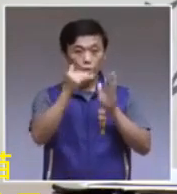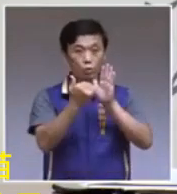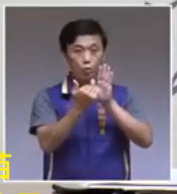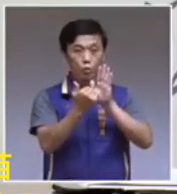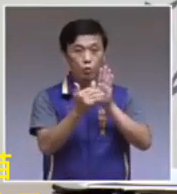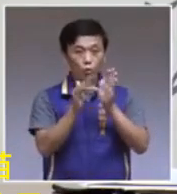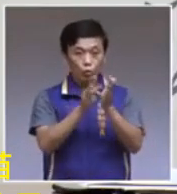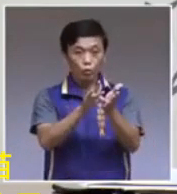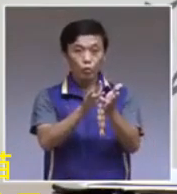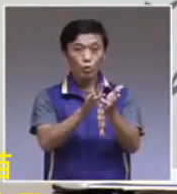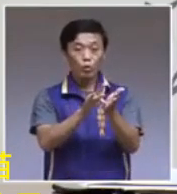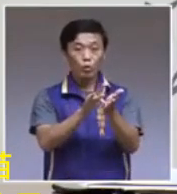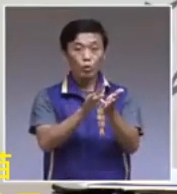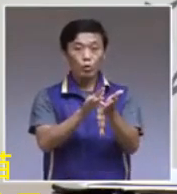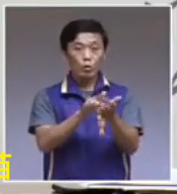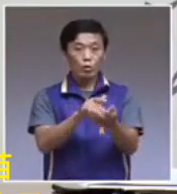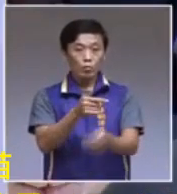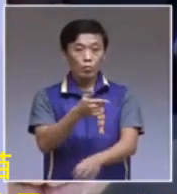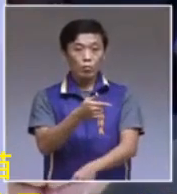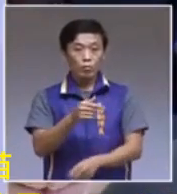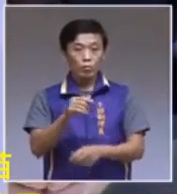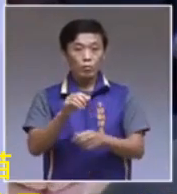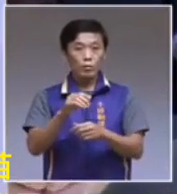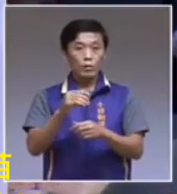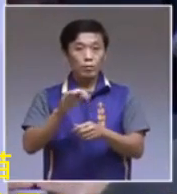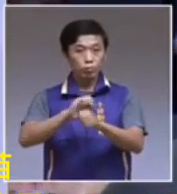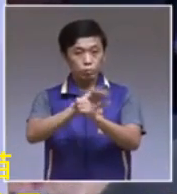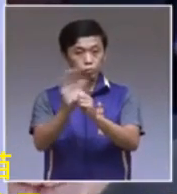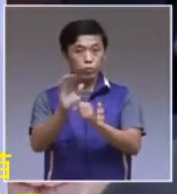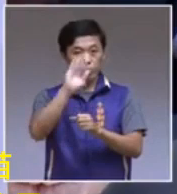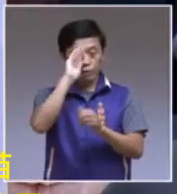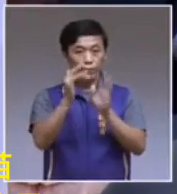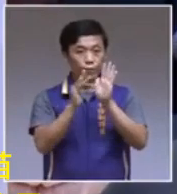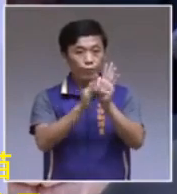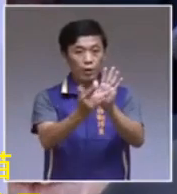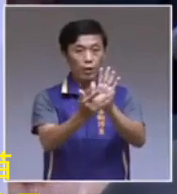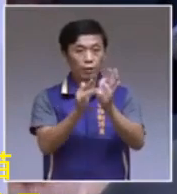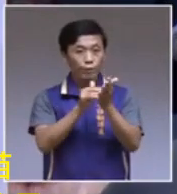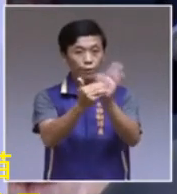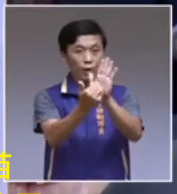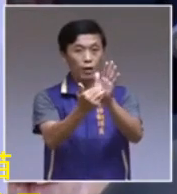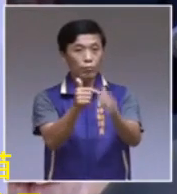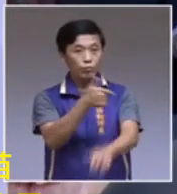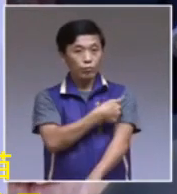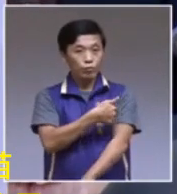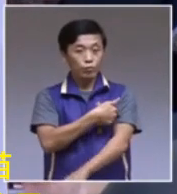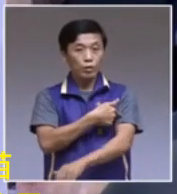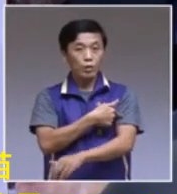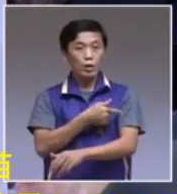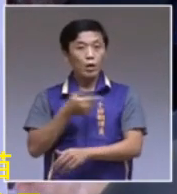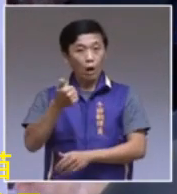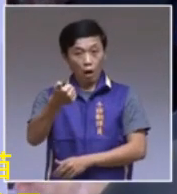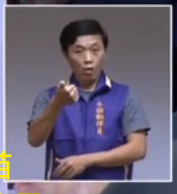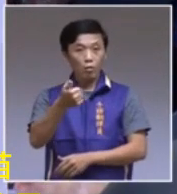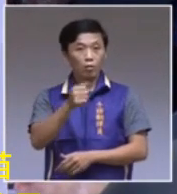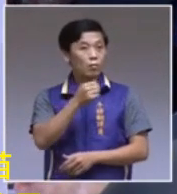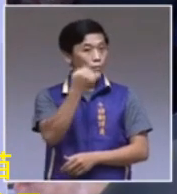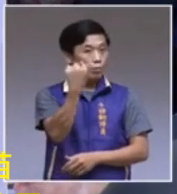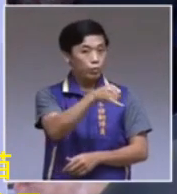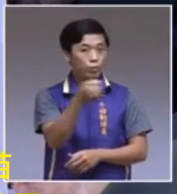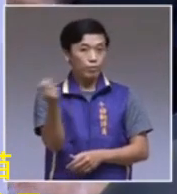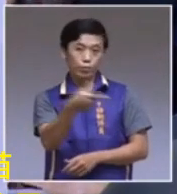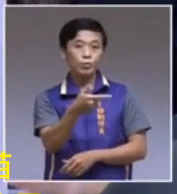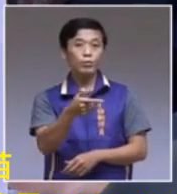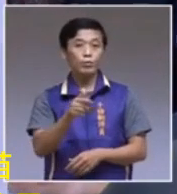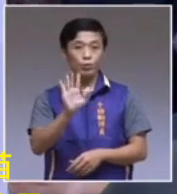炎的疫苗还是利益大于风险哈。那在这边还是建议市民朋友，就